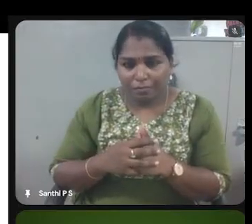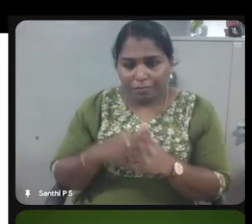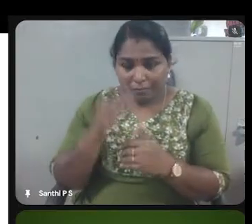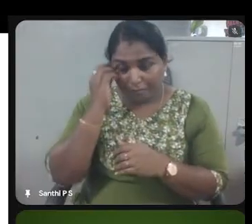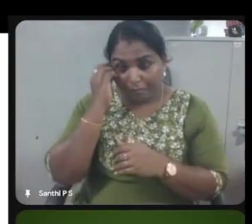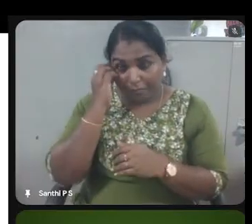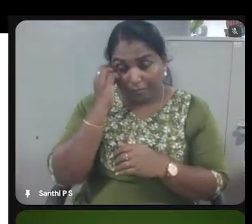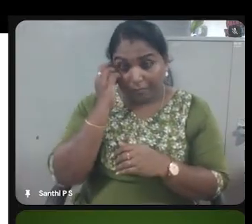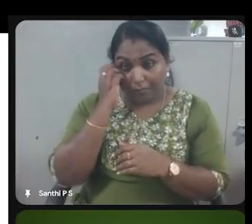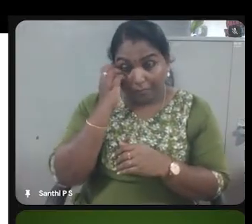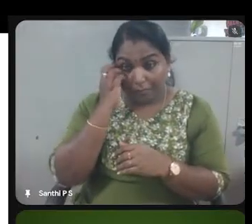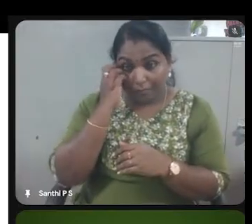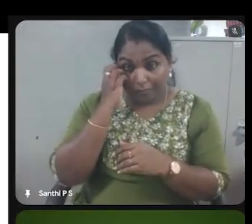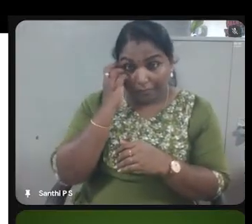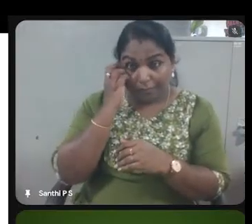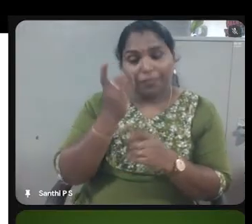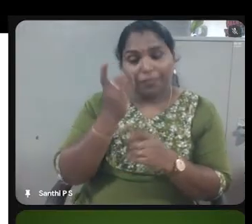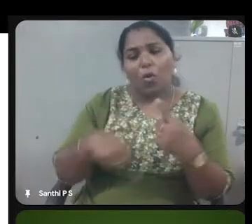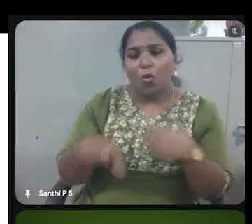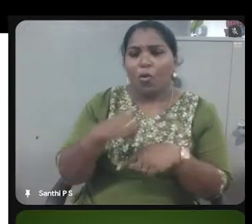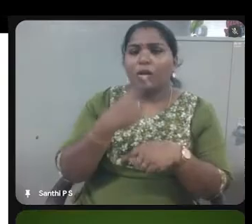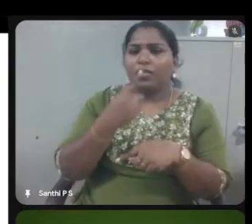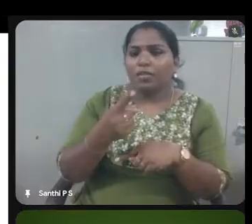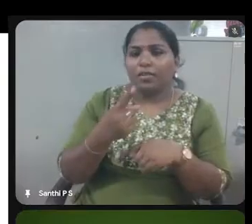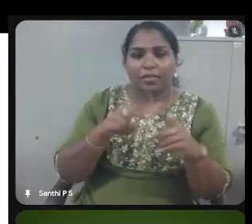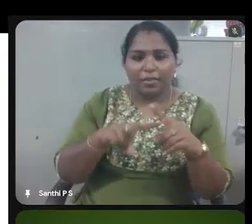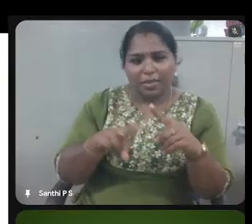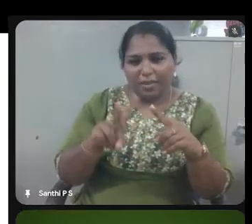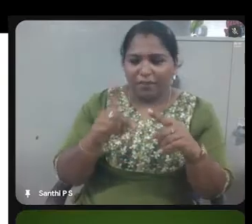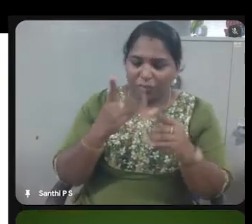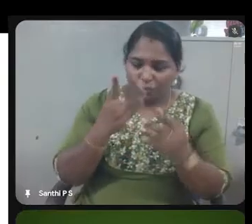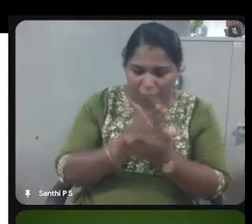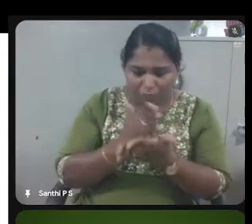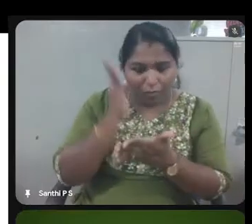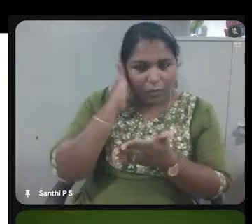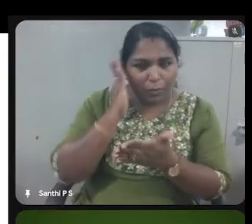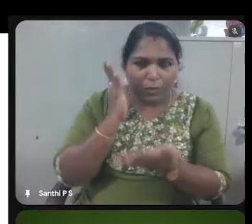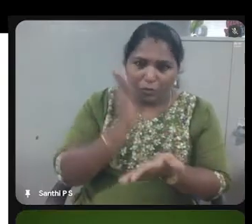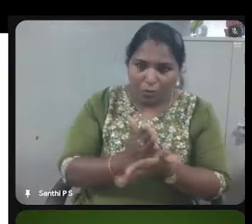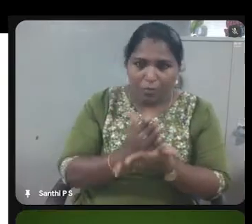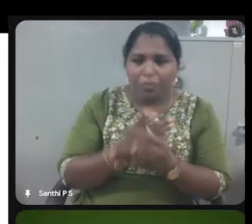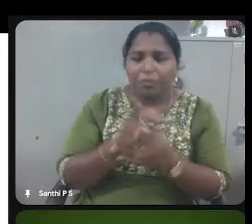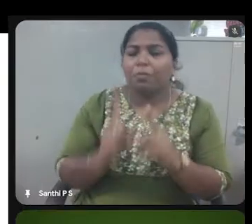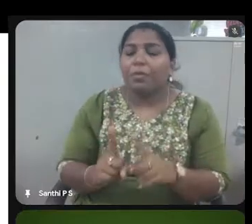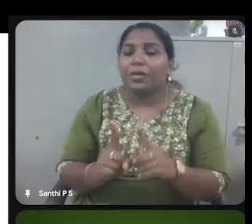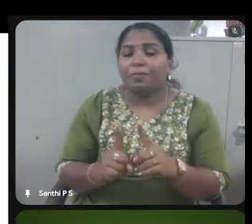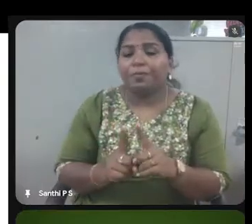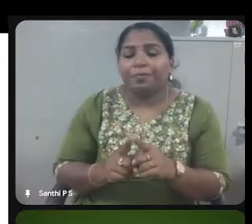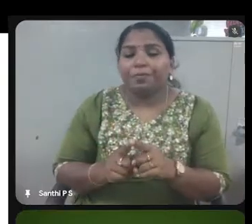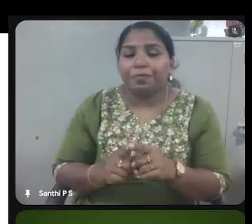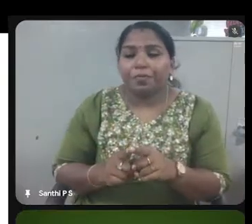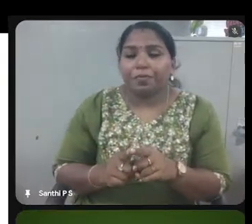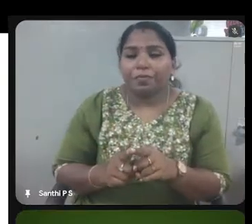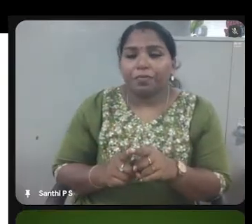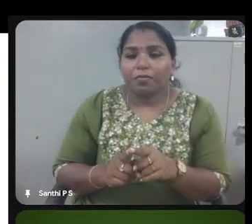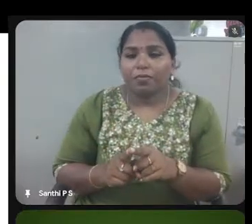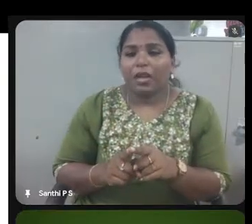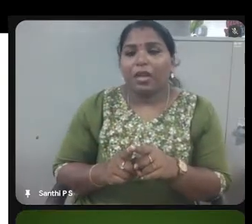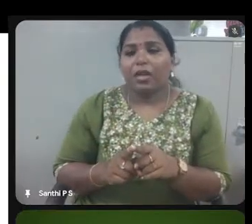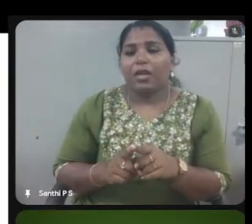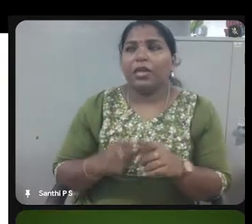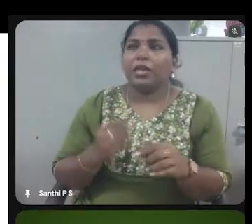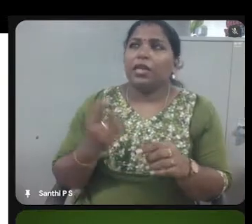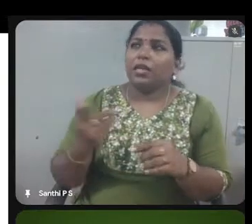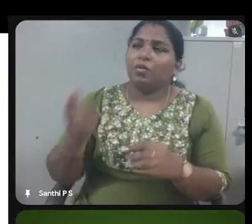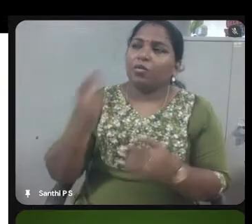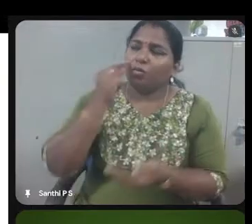കംപ്ലീറ്റ്ലി ക്ലോസ് ചെയ്യാനാണ് അധികം ആൾക്കാരും സജസ്റ്റ് ചെയ്യുന്നത്. പക്ഷെ എന്റെ വീട്ടിലൊക്കെ ആണെങ്കിൽ ആൾ ഈ വീഡിയോ കണ്ടിട്ടാണ് കുറെ കാര്യങ്ങൾ പെട്ടെന്ന് ഗ്രാസ്പ്